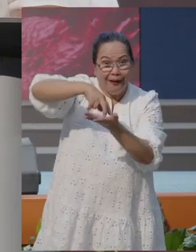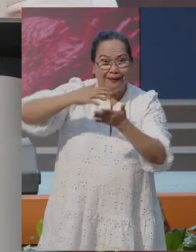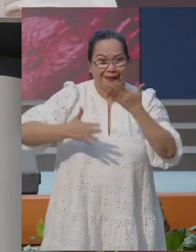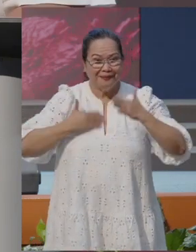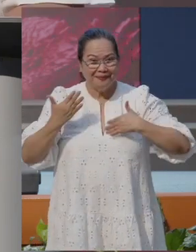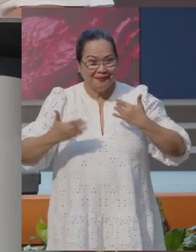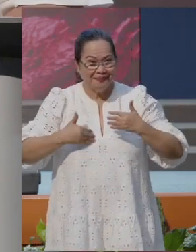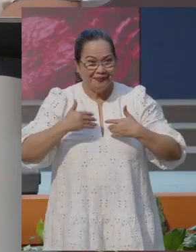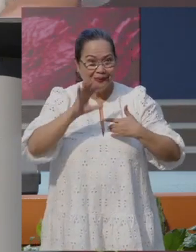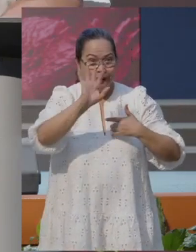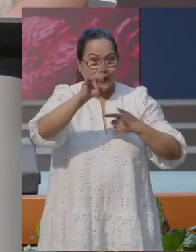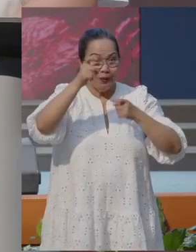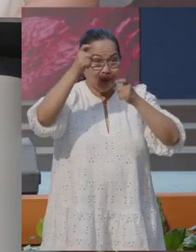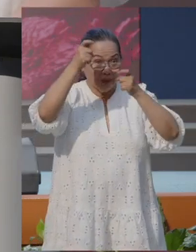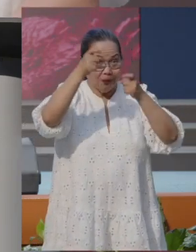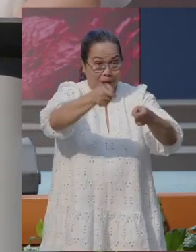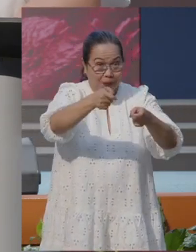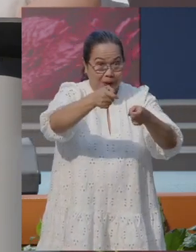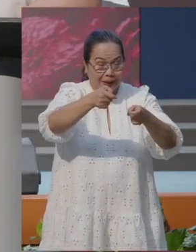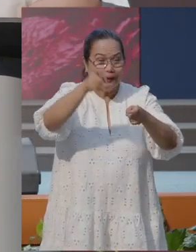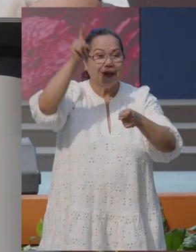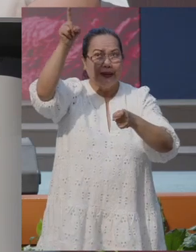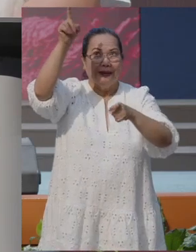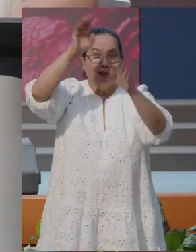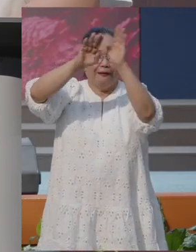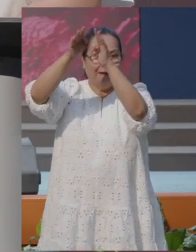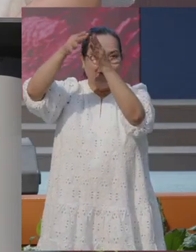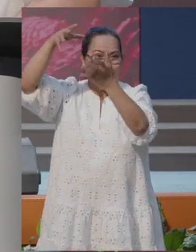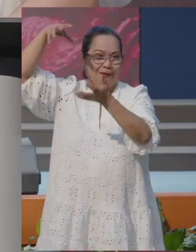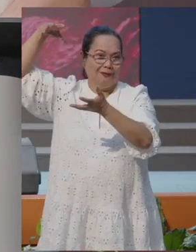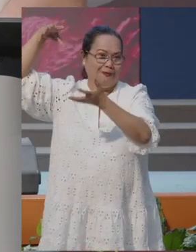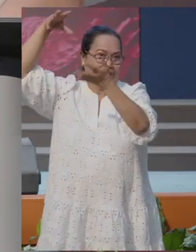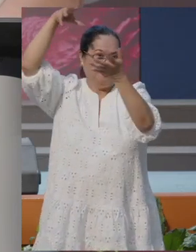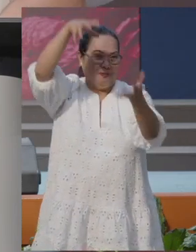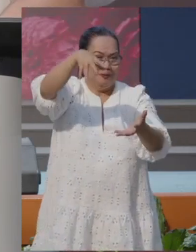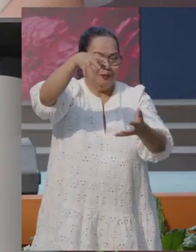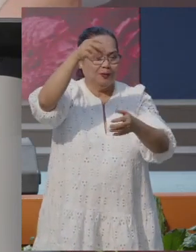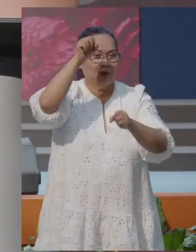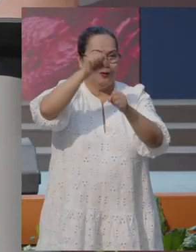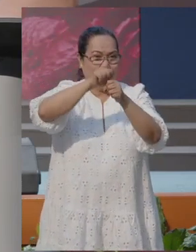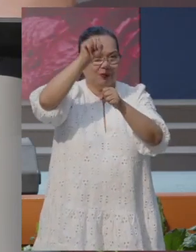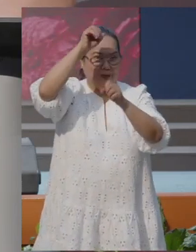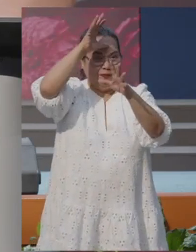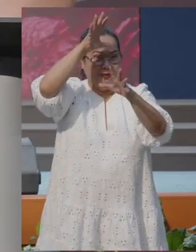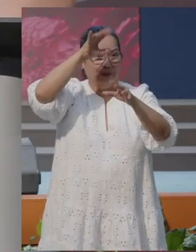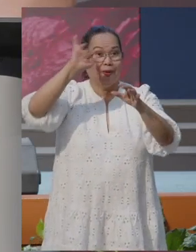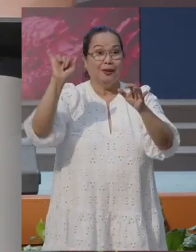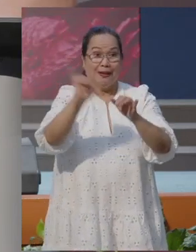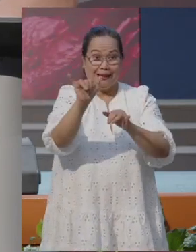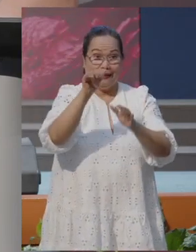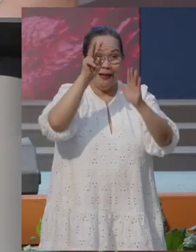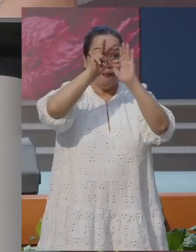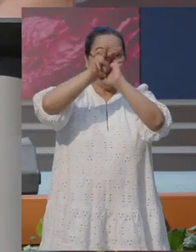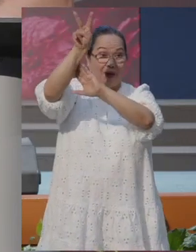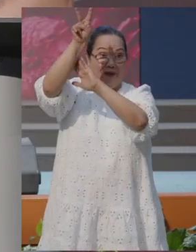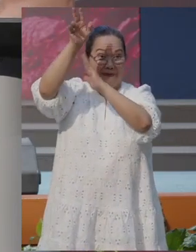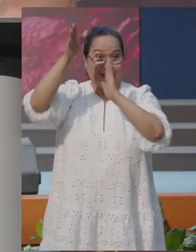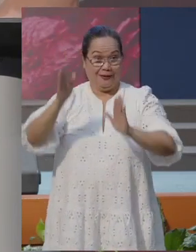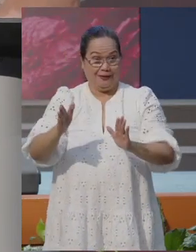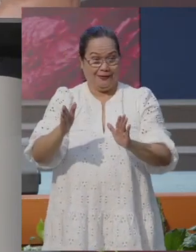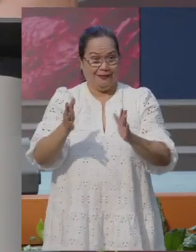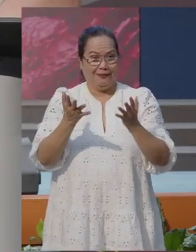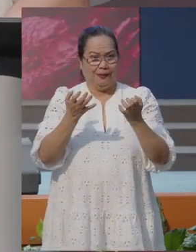your reward is great in heaven, for so their fathers did to the prophets." Isa